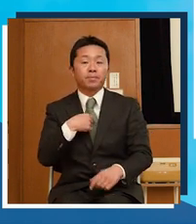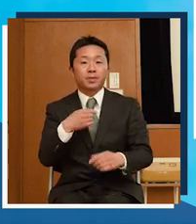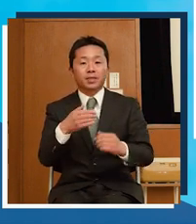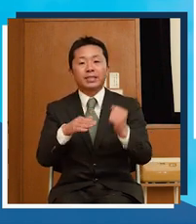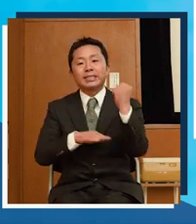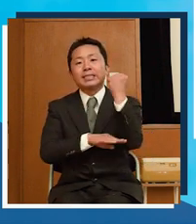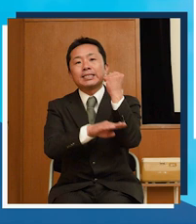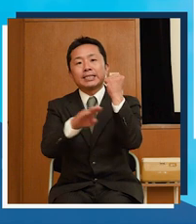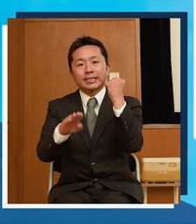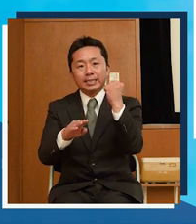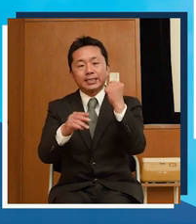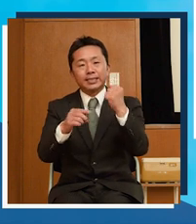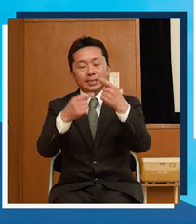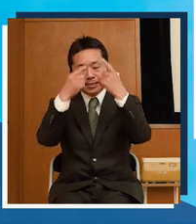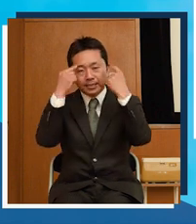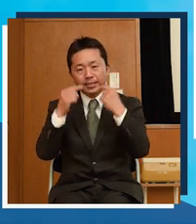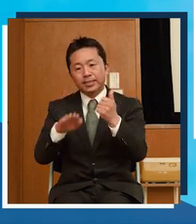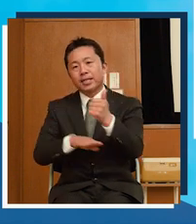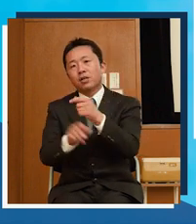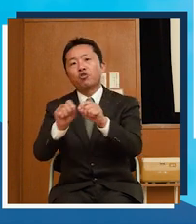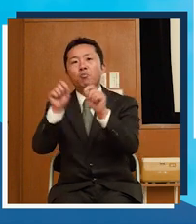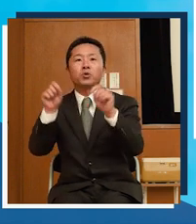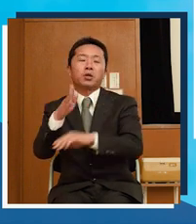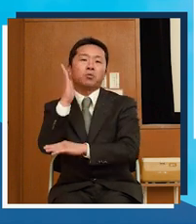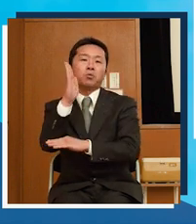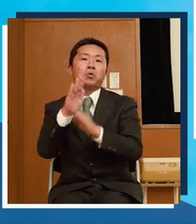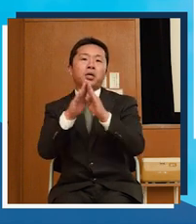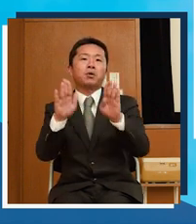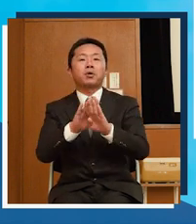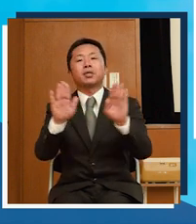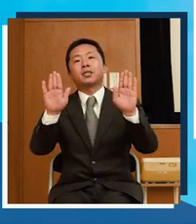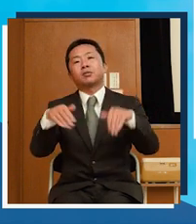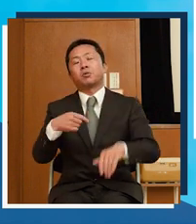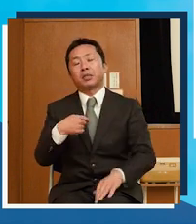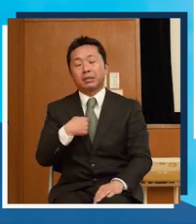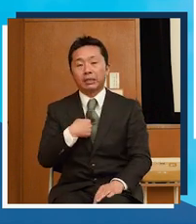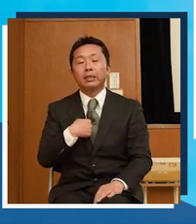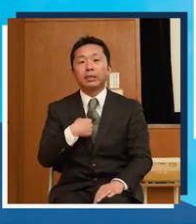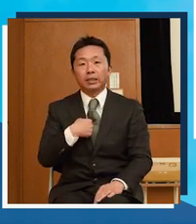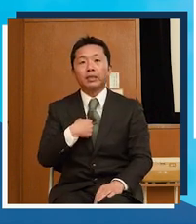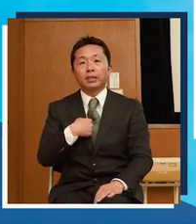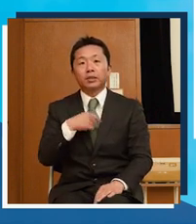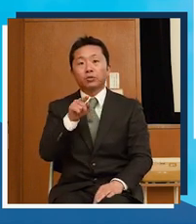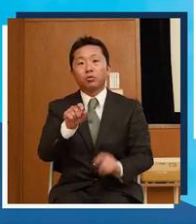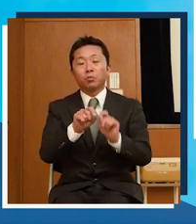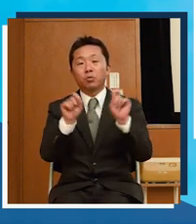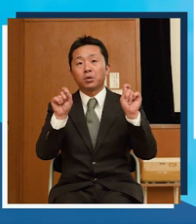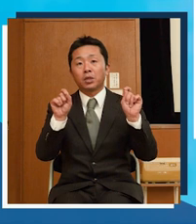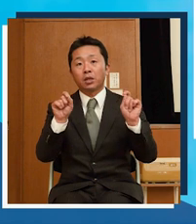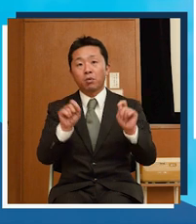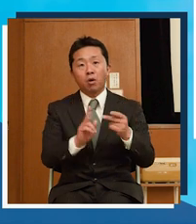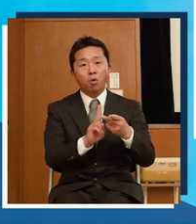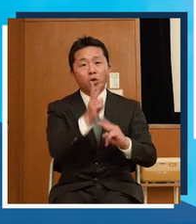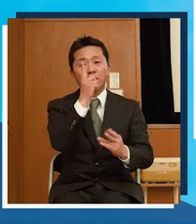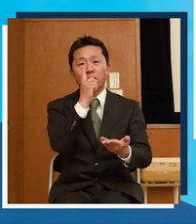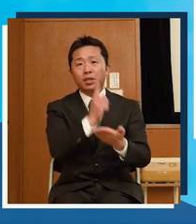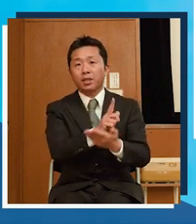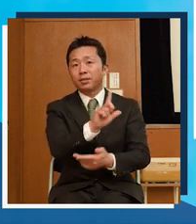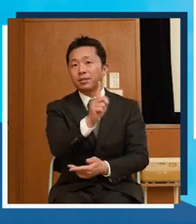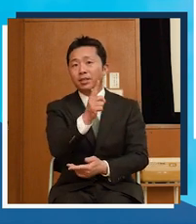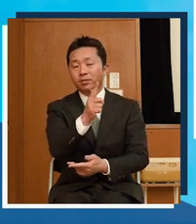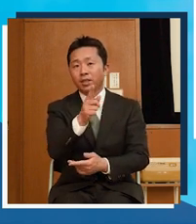人権自治環境問題などをテーマにした講演会を開催させていただきましたこれらの問題は沖縄だけの問題では